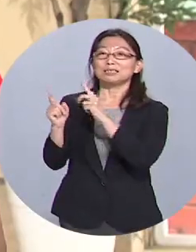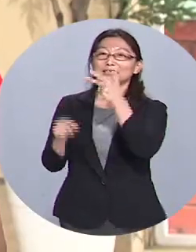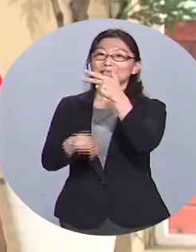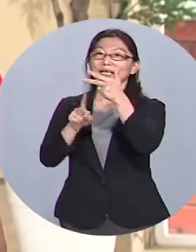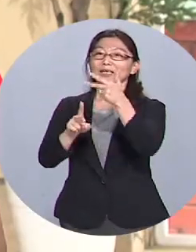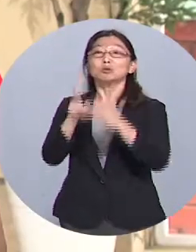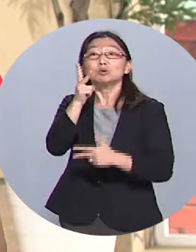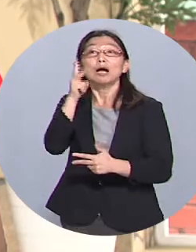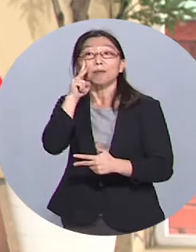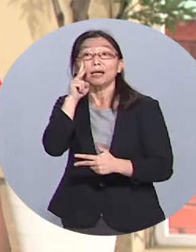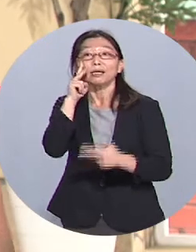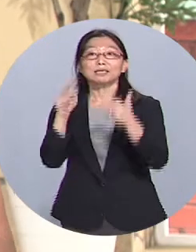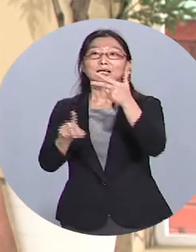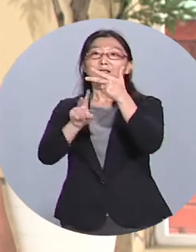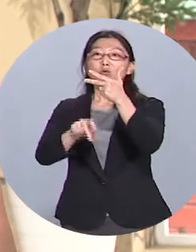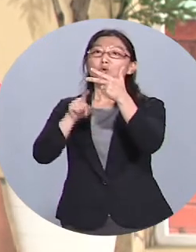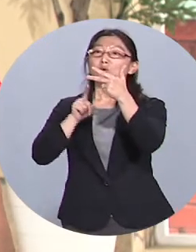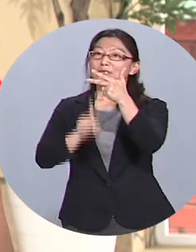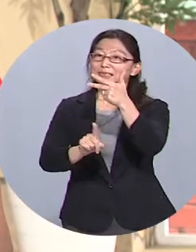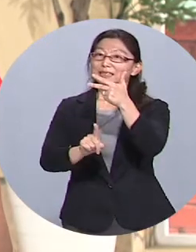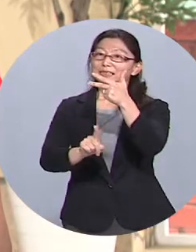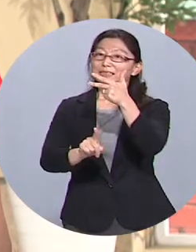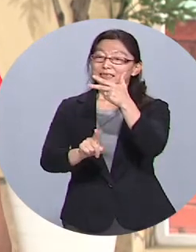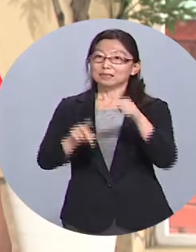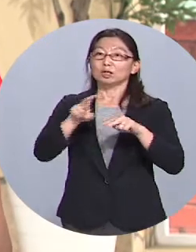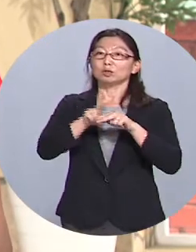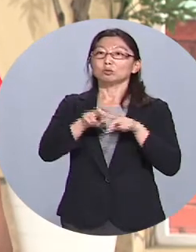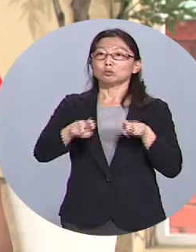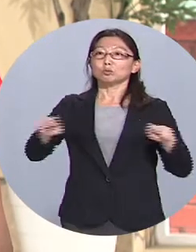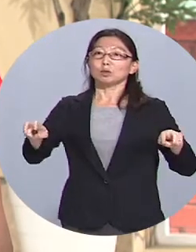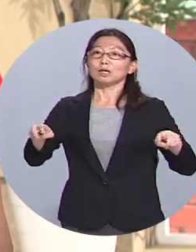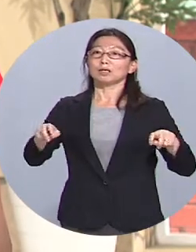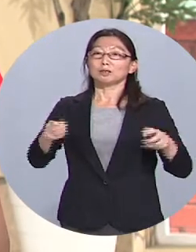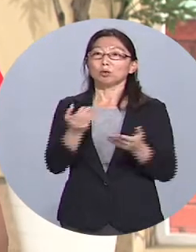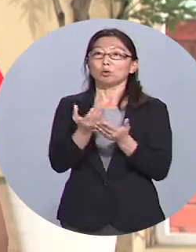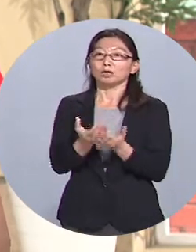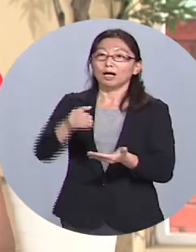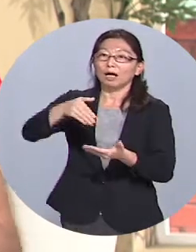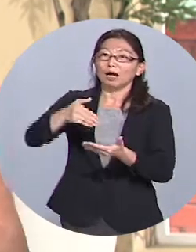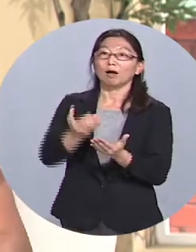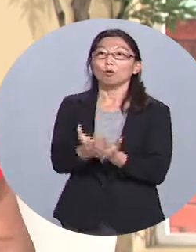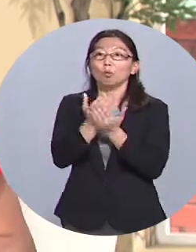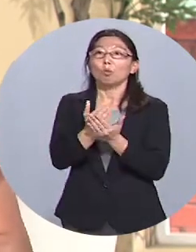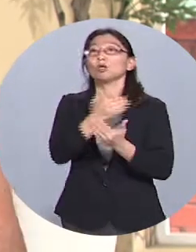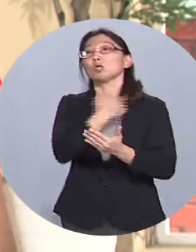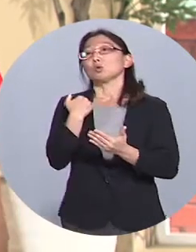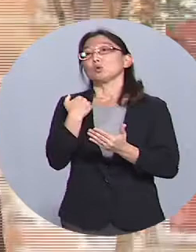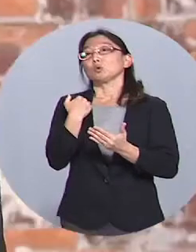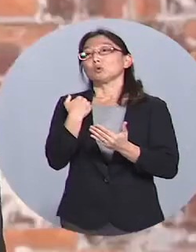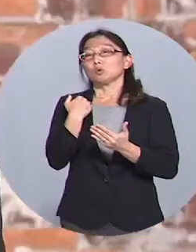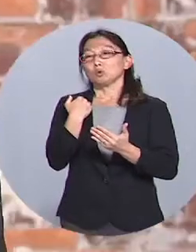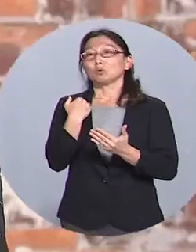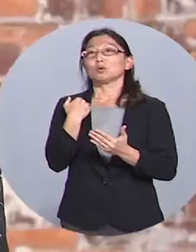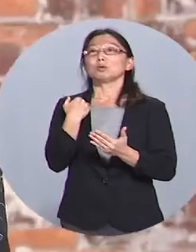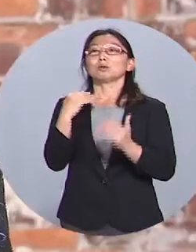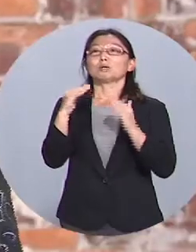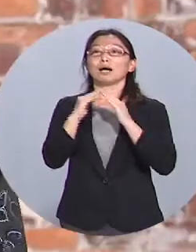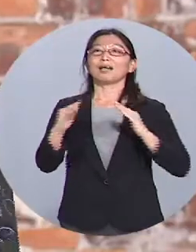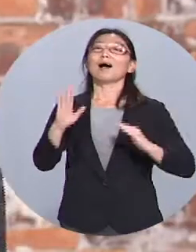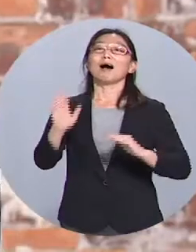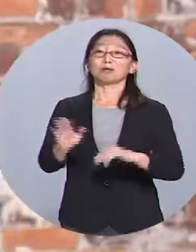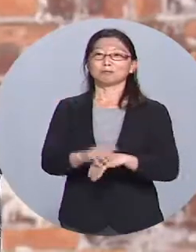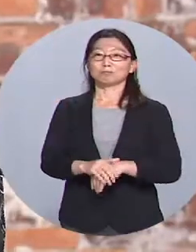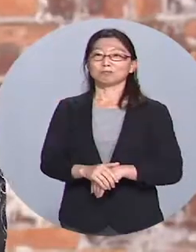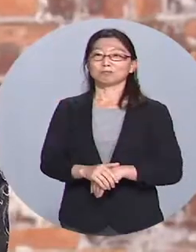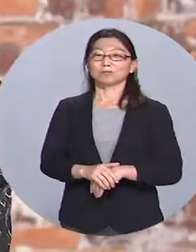にうちわ祭り茶会として椅子に座ってお茶を楽しめる気軽なお茶会がありますよ。 ですね、 はい、いいです